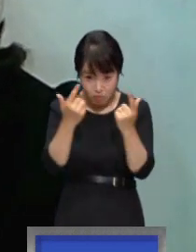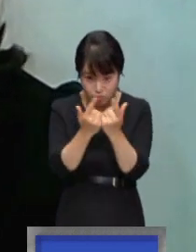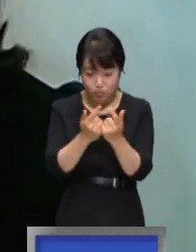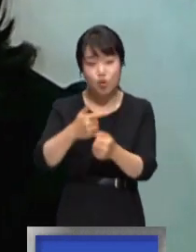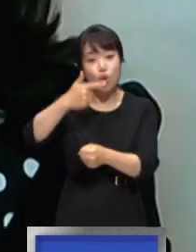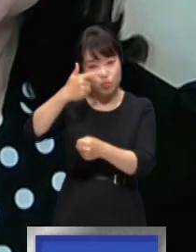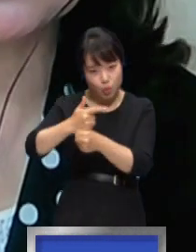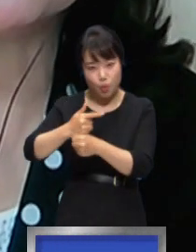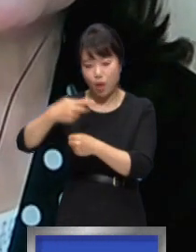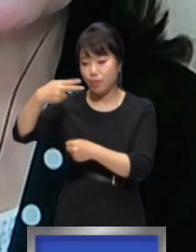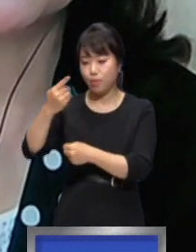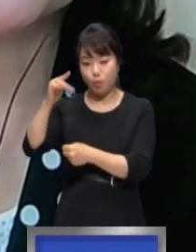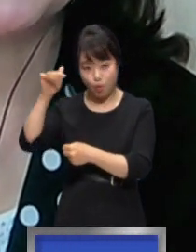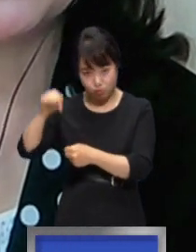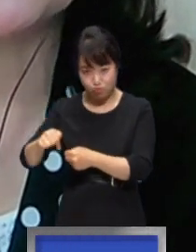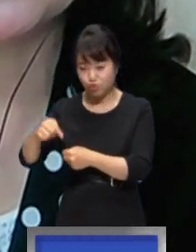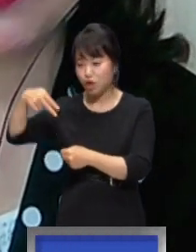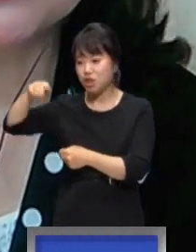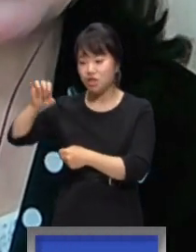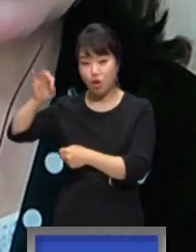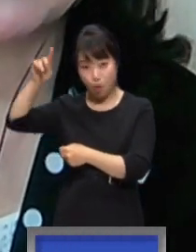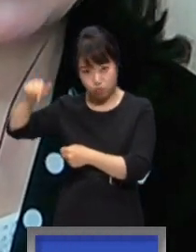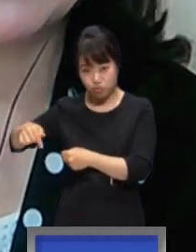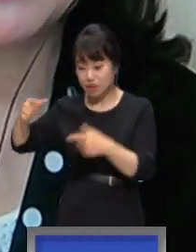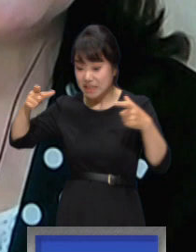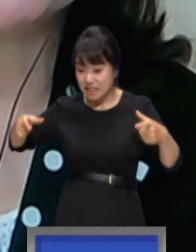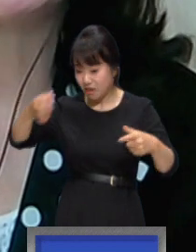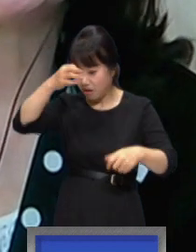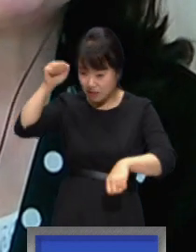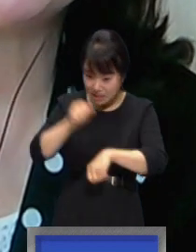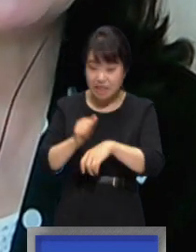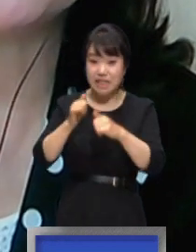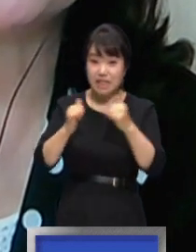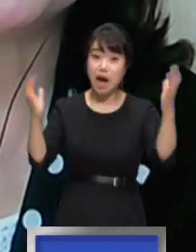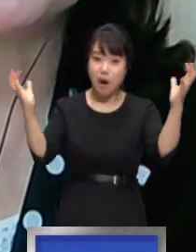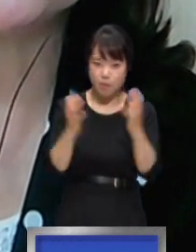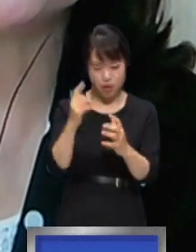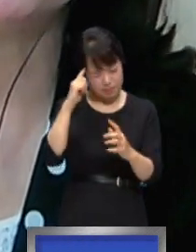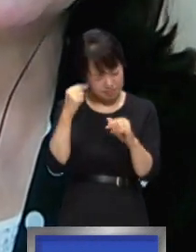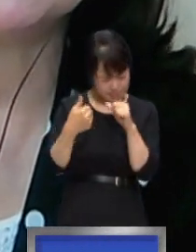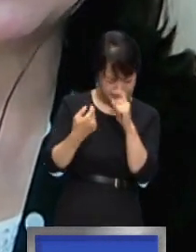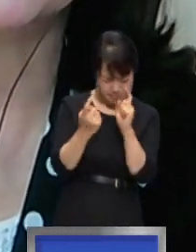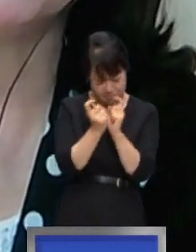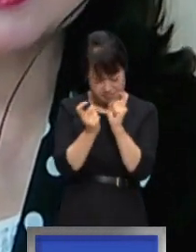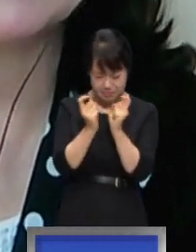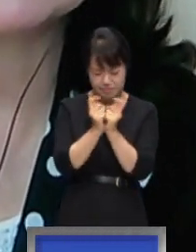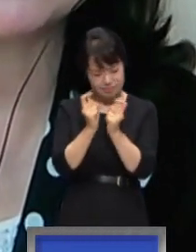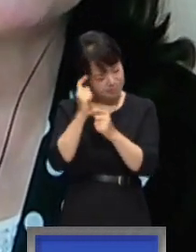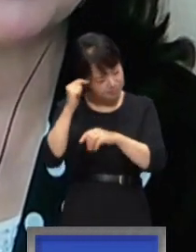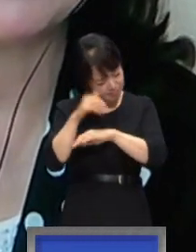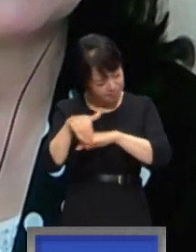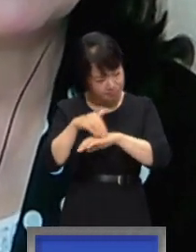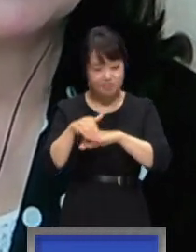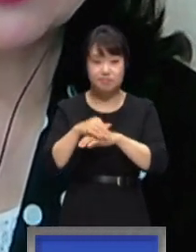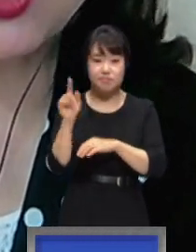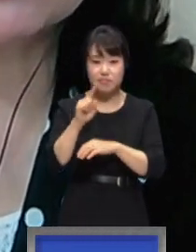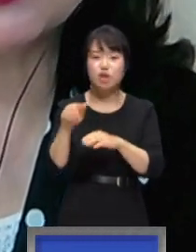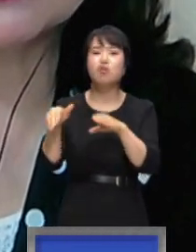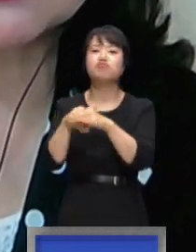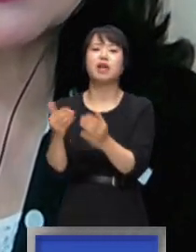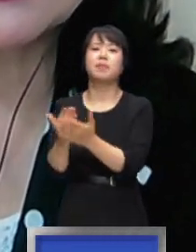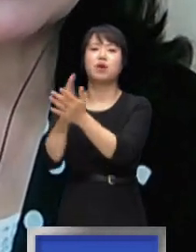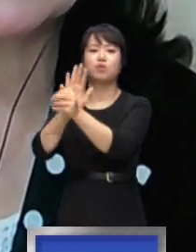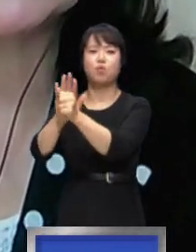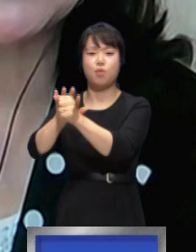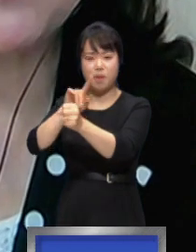노원구, 도봉구, 성북구 지역 전문가들이 머리를 맞대고 지역 주민들의 문화 향상을 위해